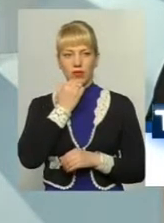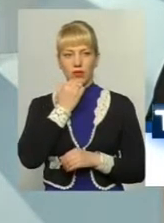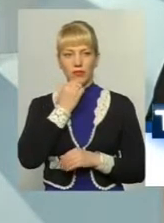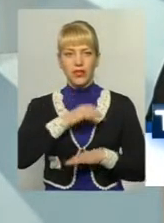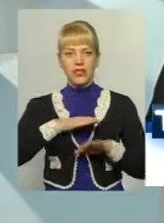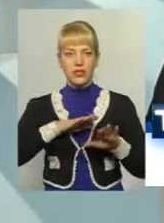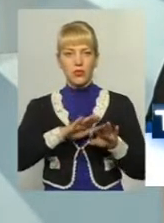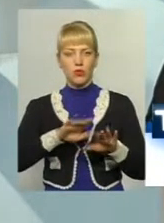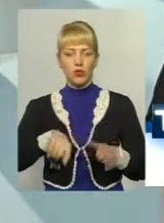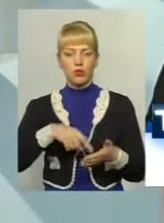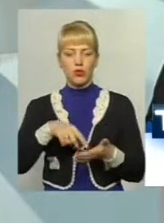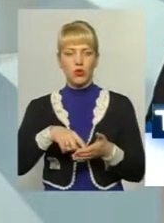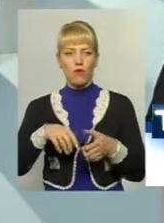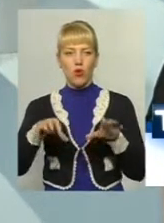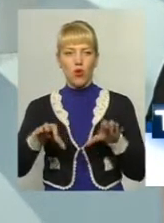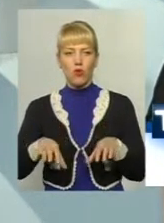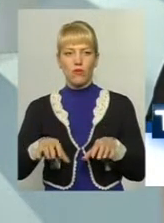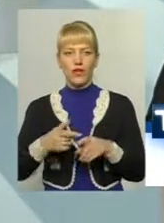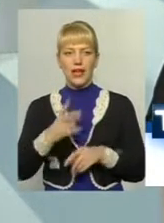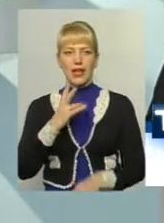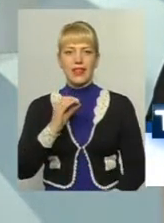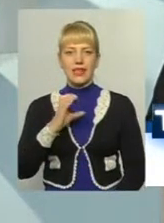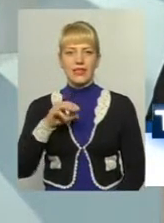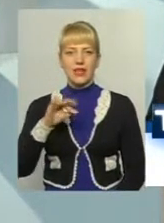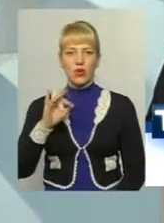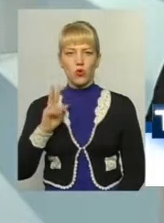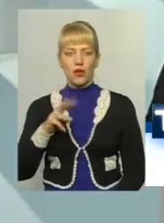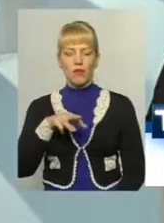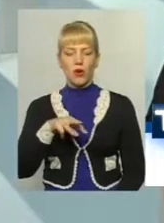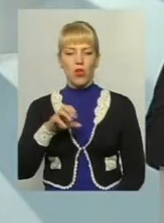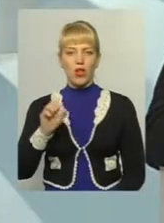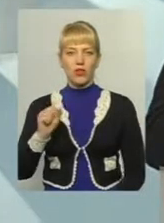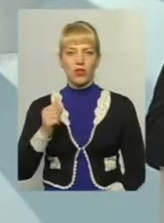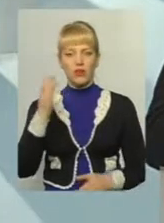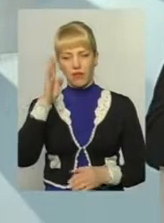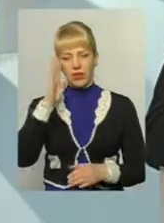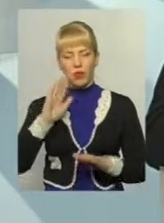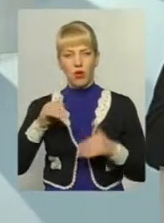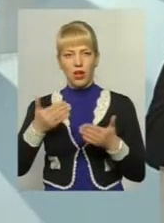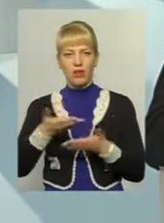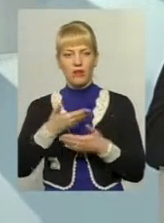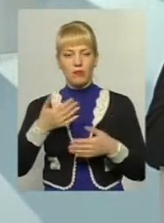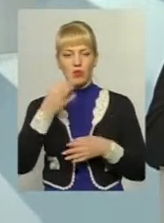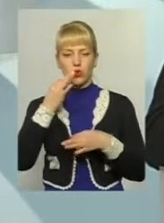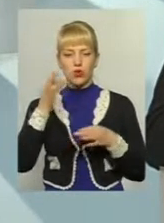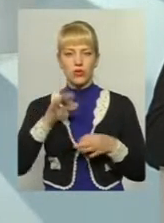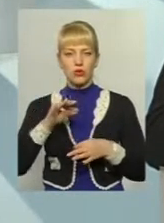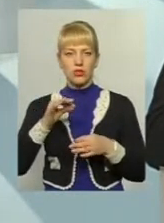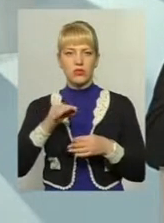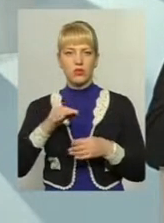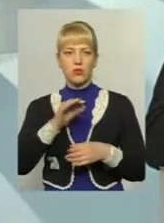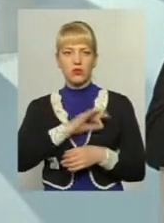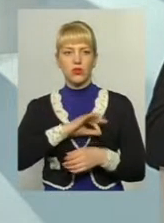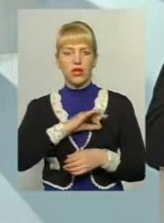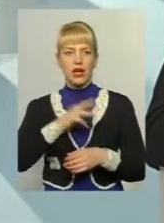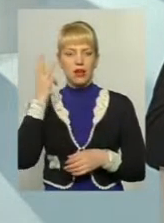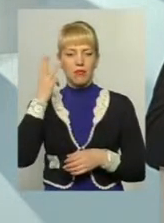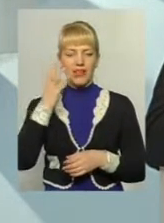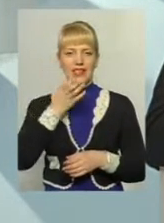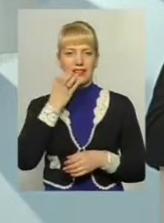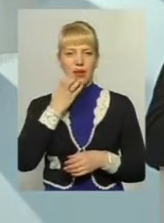рівень міської влади. Ми попросили їхньої, не знаю, допомоги, підтримки для того, щоб її якось